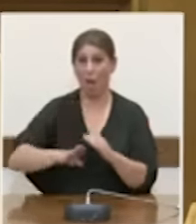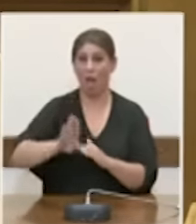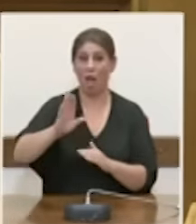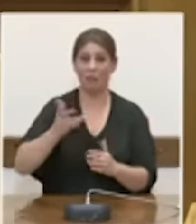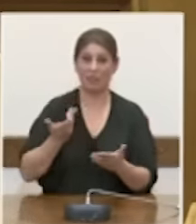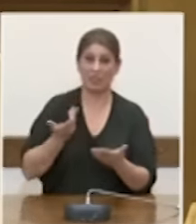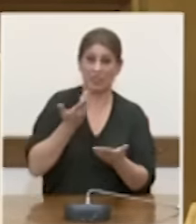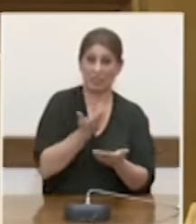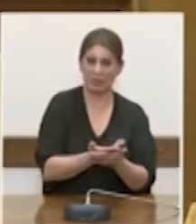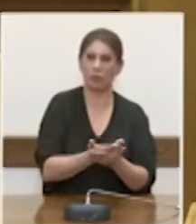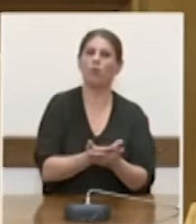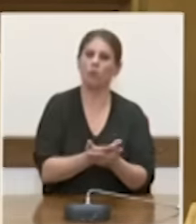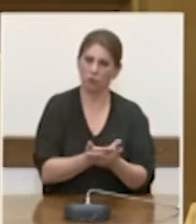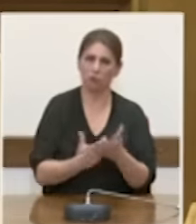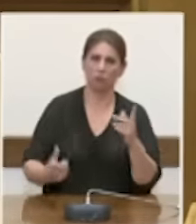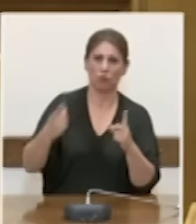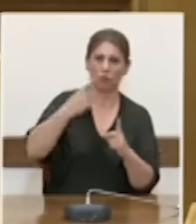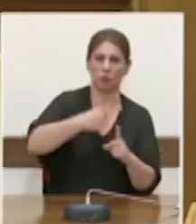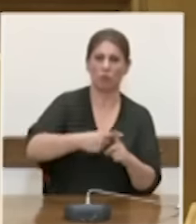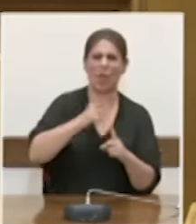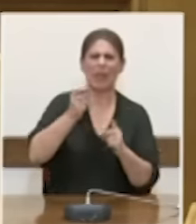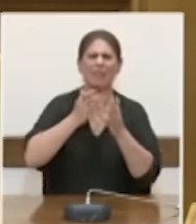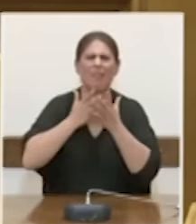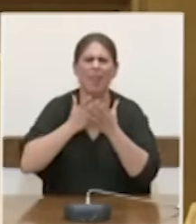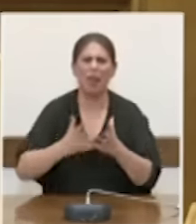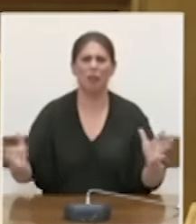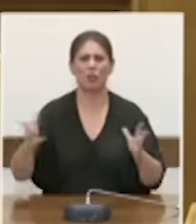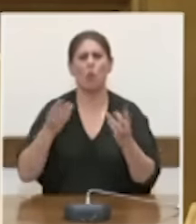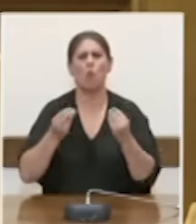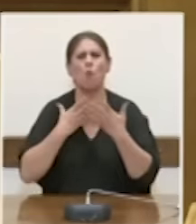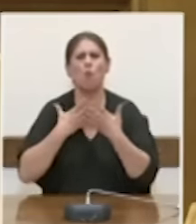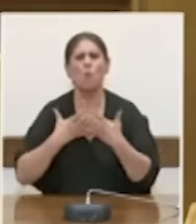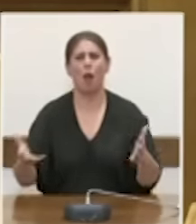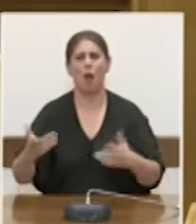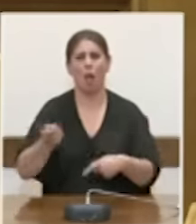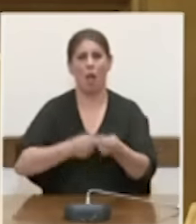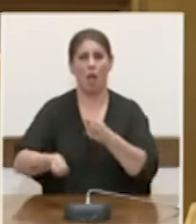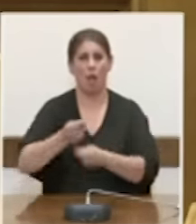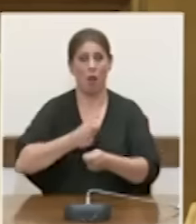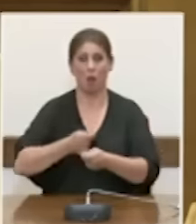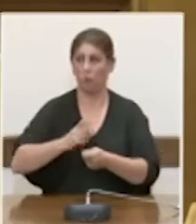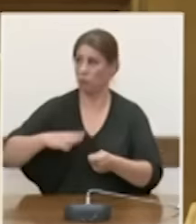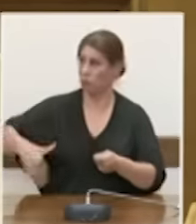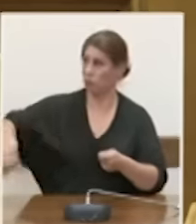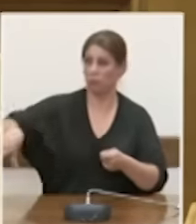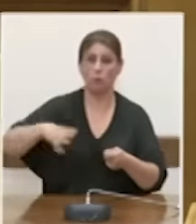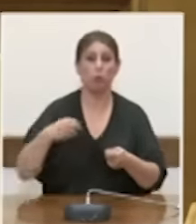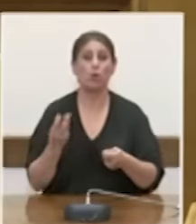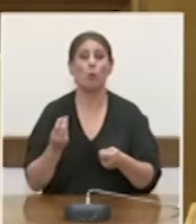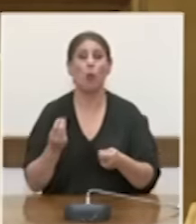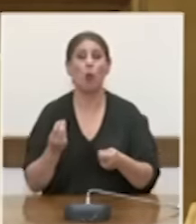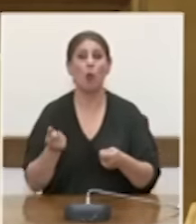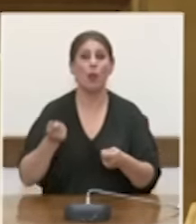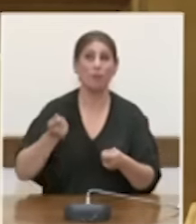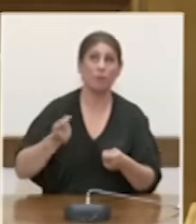και μάλιστα προσθέτοντας ένα τεράστιο, πολύ μεγάλο αγοραστικό κοινό που έχει πολύ